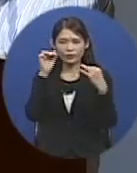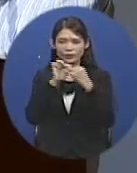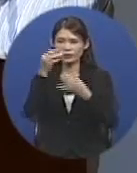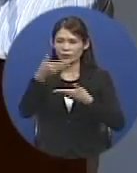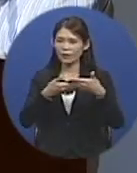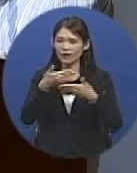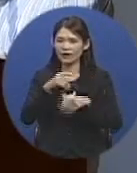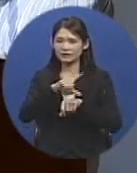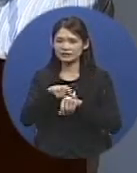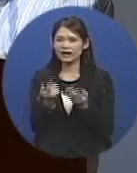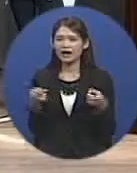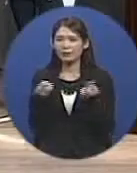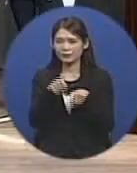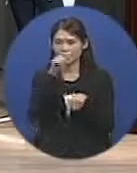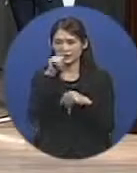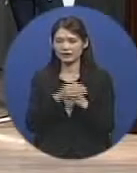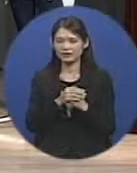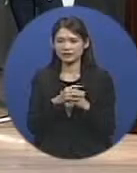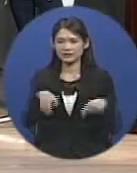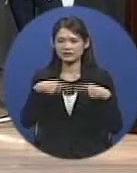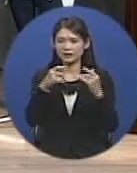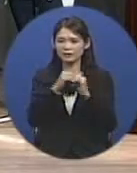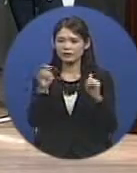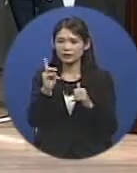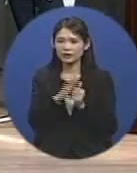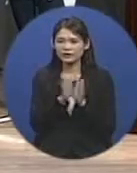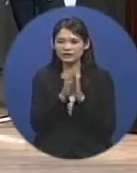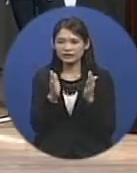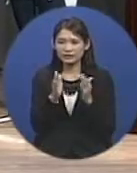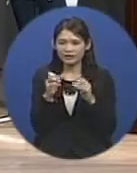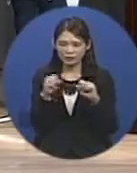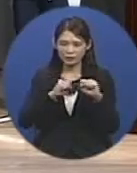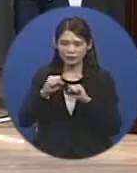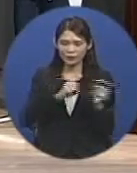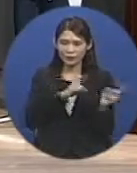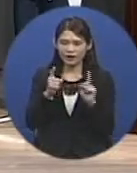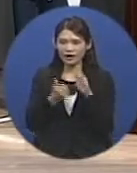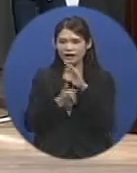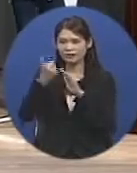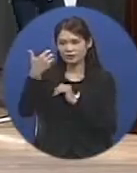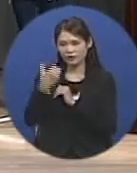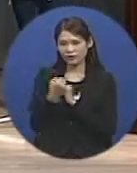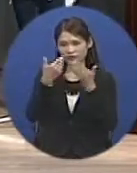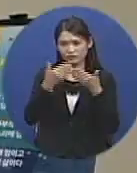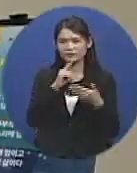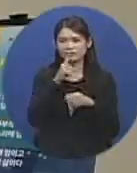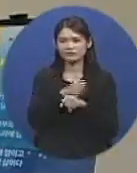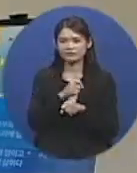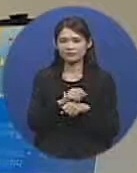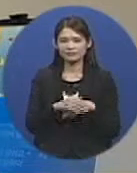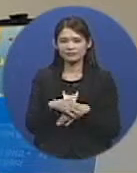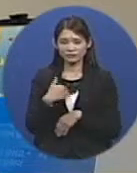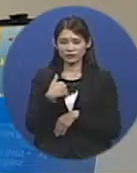함께 진행됐습니다. 참가자들은 책은 삶의 활력소이고 희망을 갖게 해준다고 말합니다.